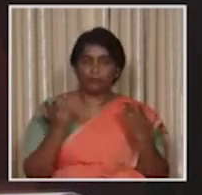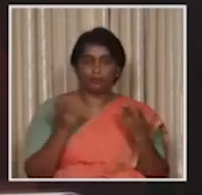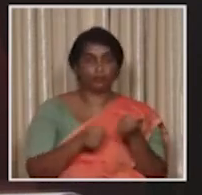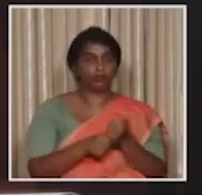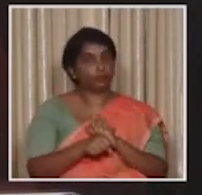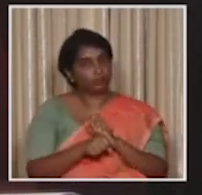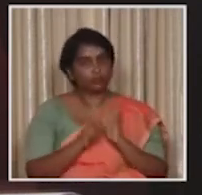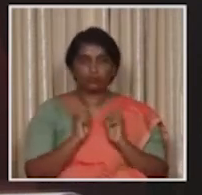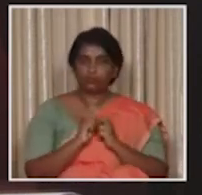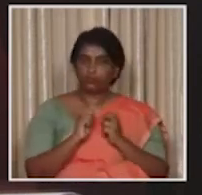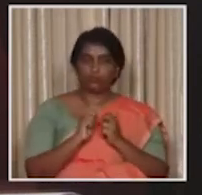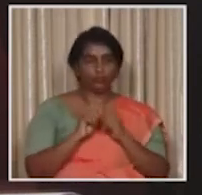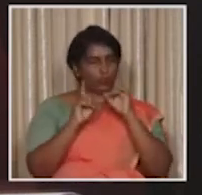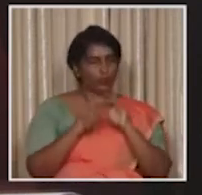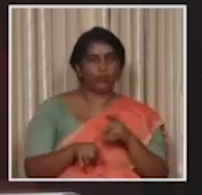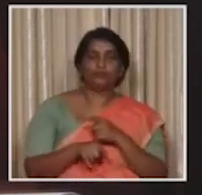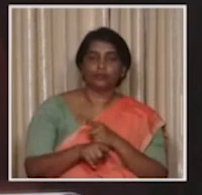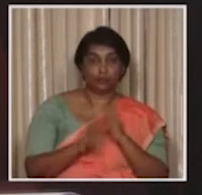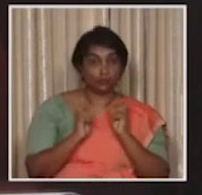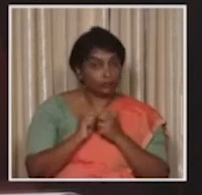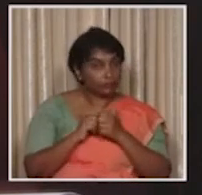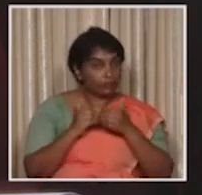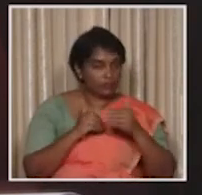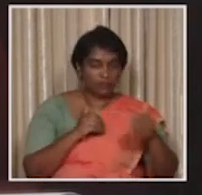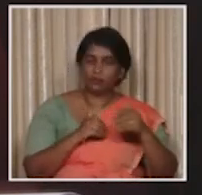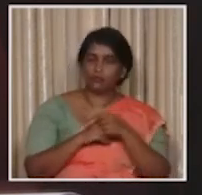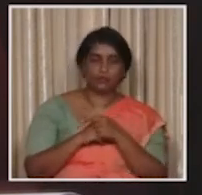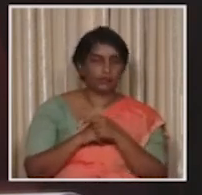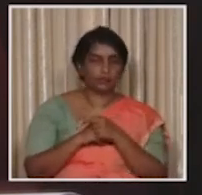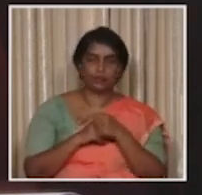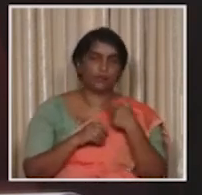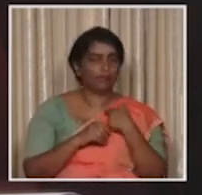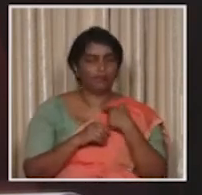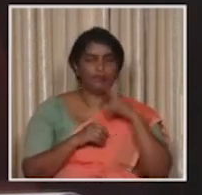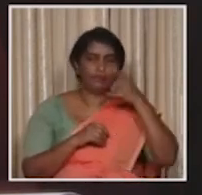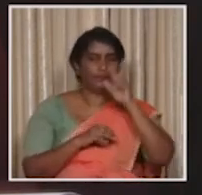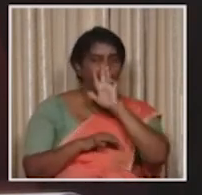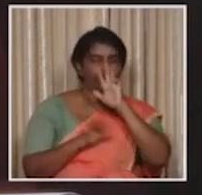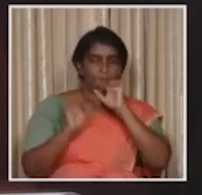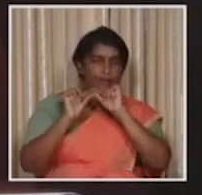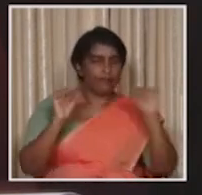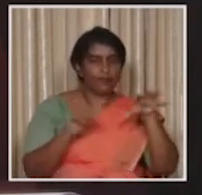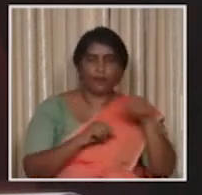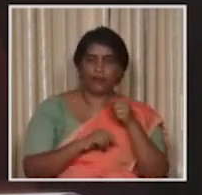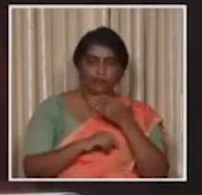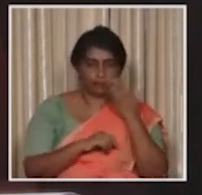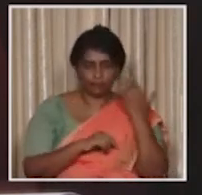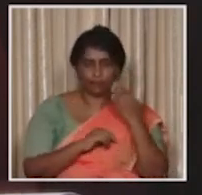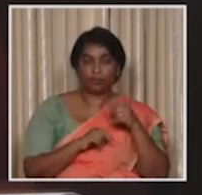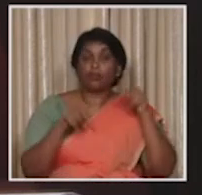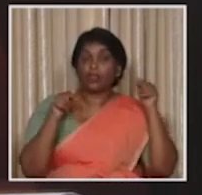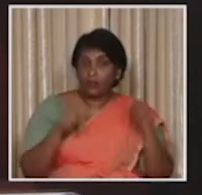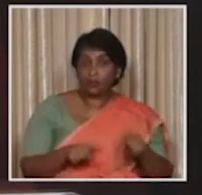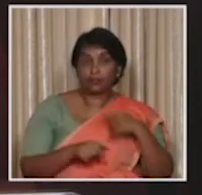කොරෝනා ප්‍රශ්නයක් ආවනම් ඒ වගේ ව්‍යසනකාරී තත්ත්වයක් තුළ මං හිතන්නේ 109 වගන්තිය පාවිච්චි කරන්න පුළුවන්. දැන්